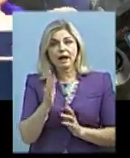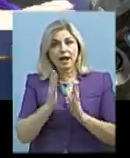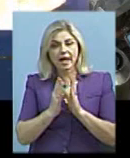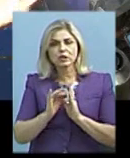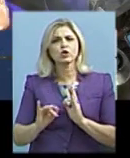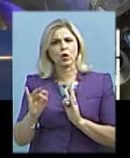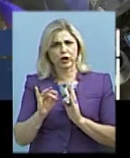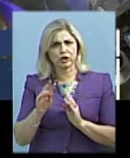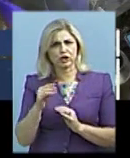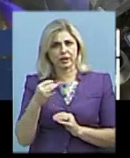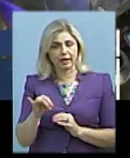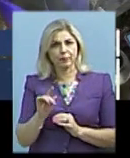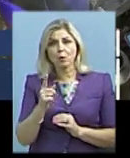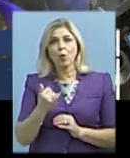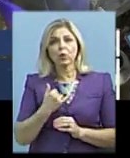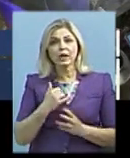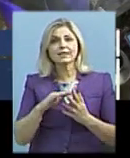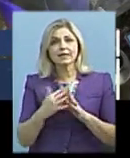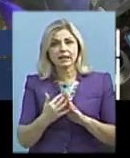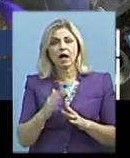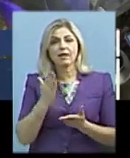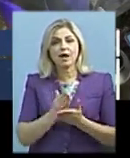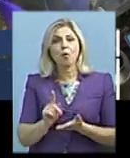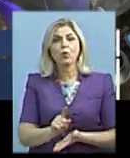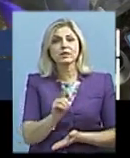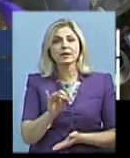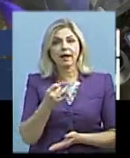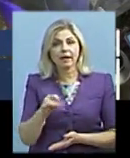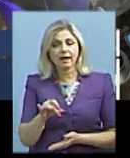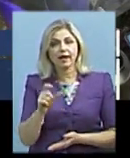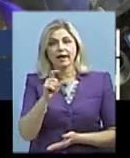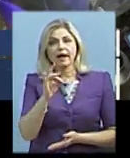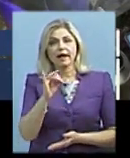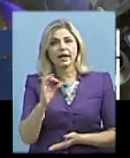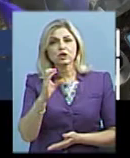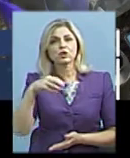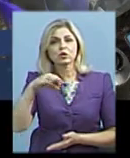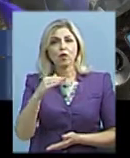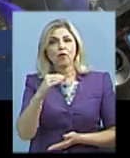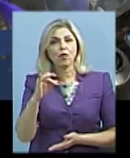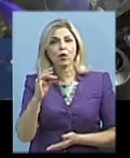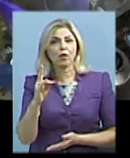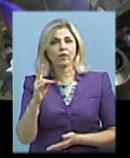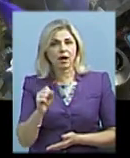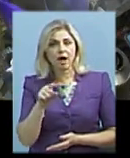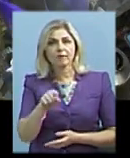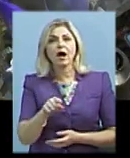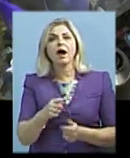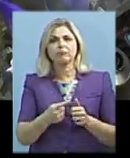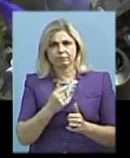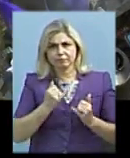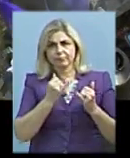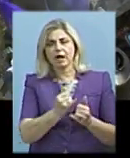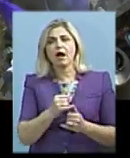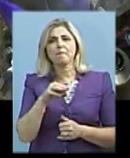що у нас у Христофорівці є музей, який є кімната, приурочена Миколі Миколаївичу Аркасу. Це аматор,